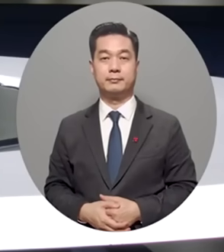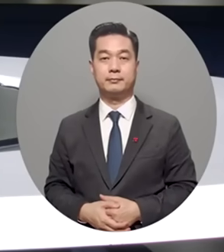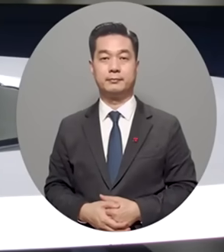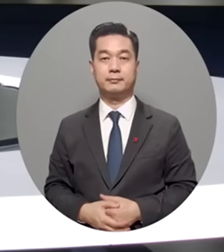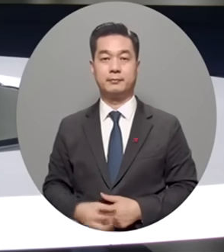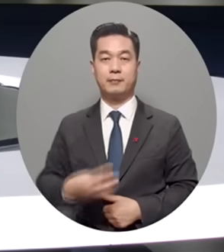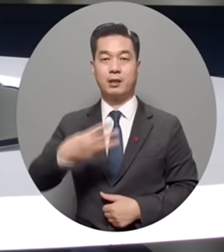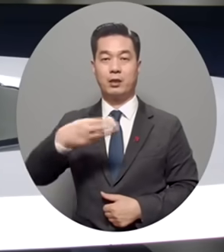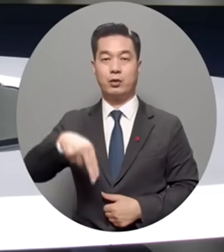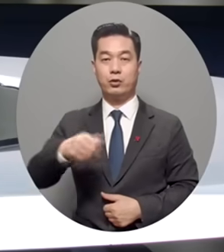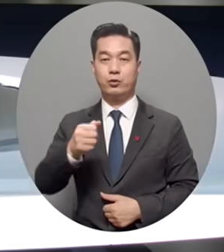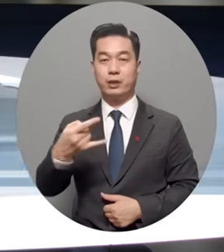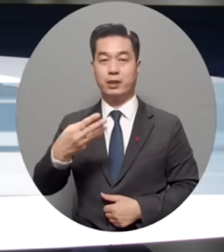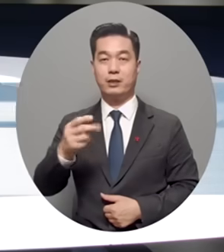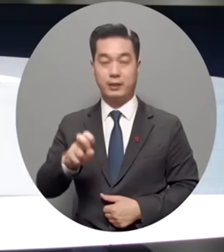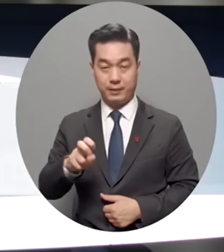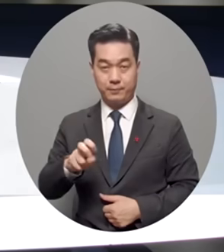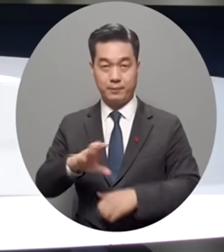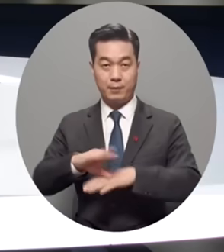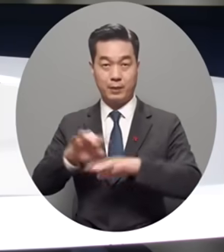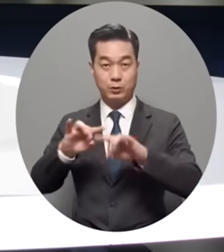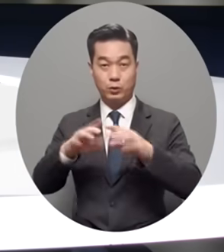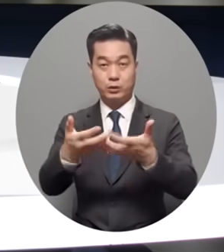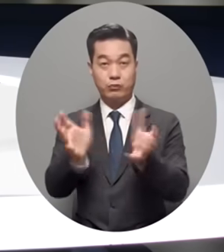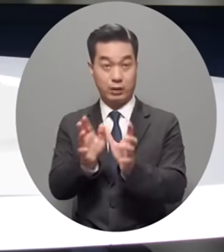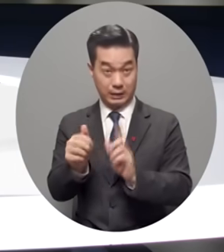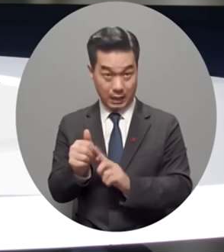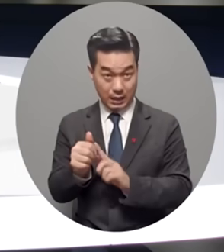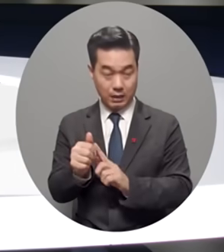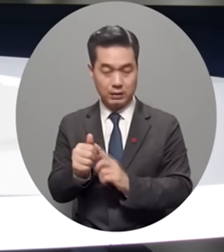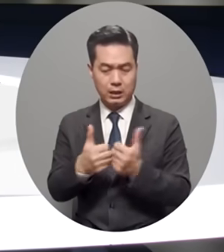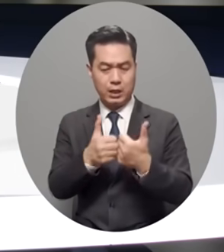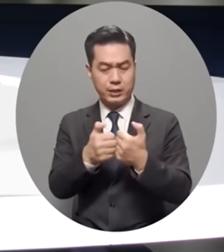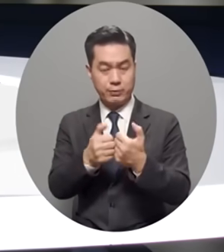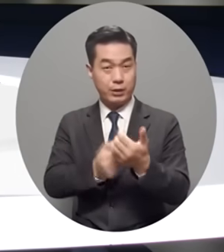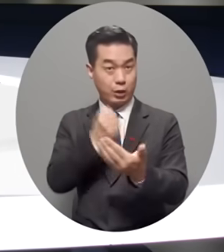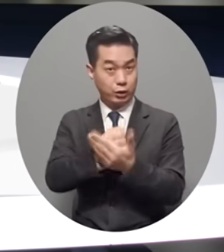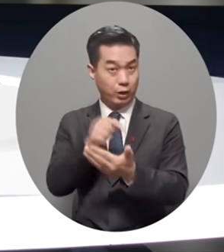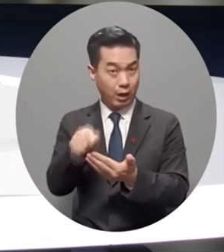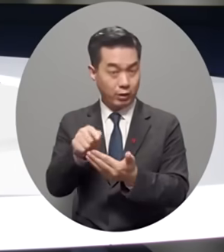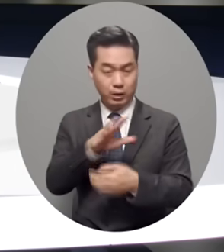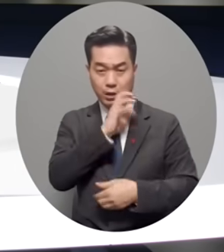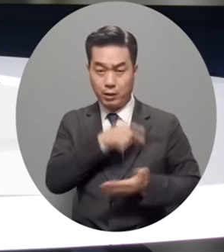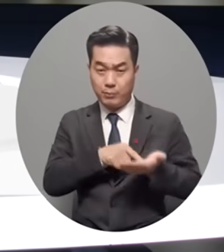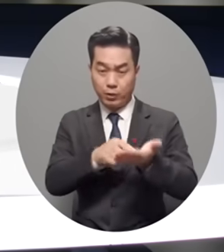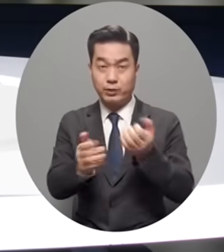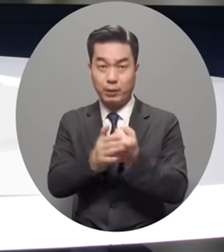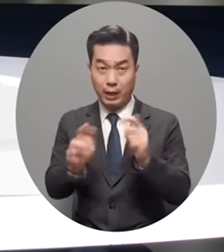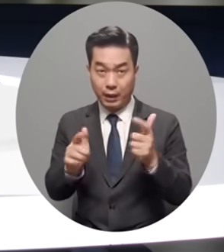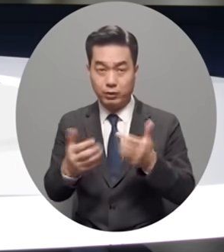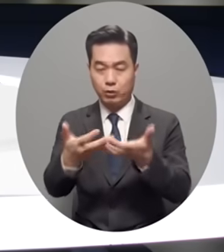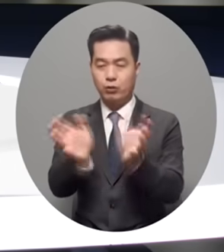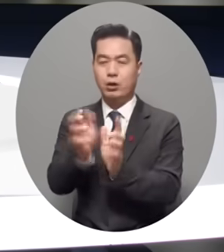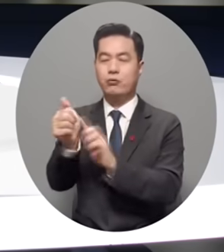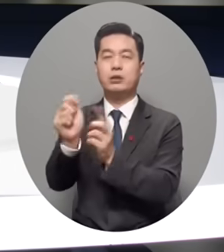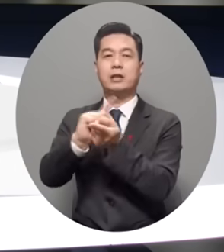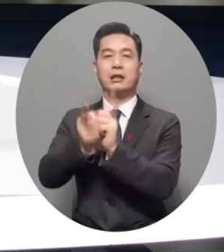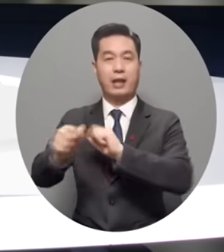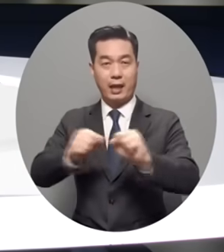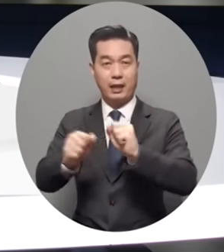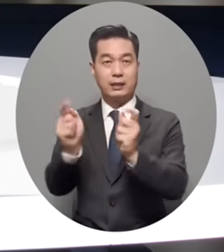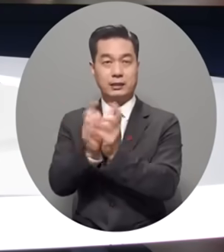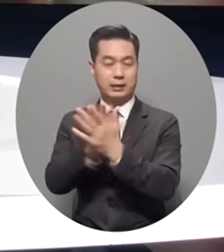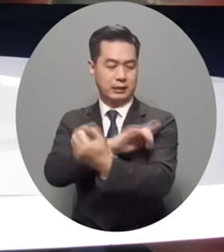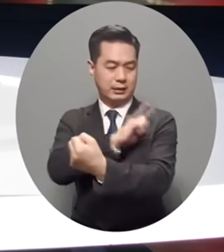류혜림 방심위원장은 당시 사안에 대해서 심의를 하기로 결정한 건 민원 때문이 아니라 위원장 대행이 직권으로